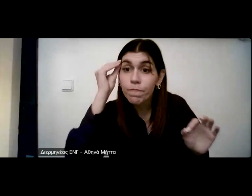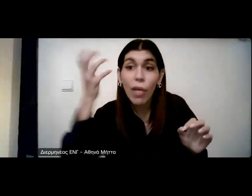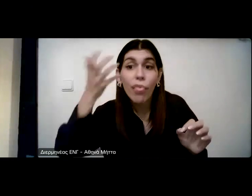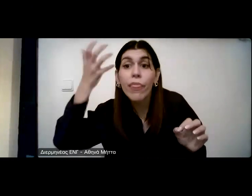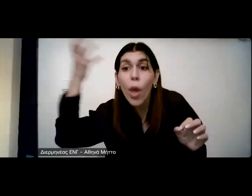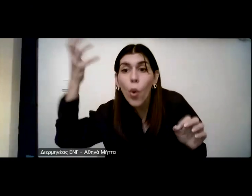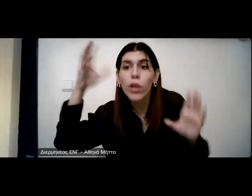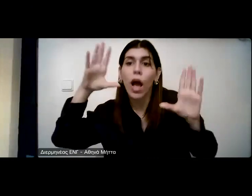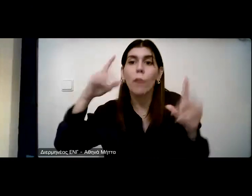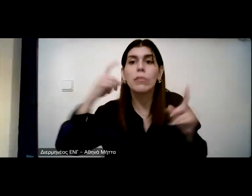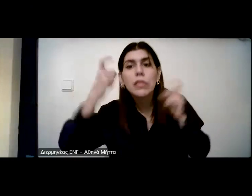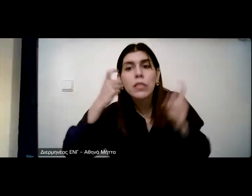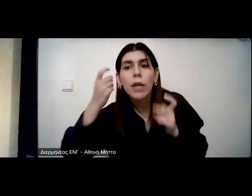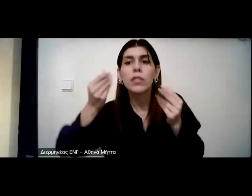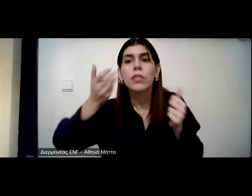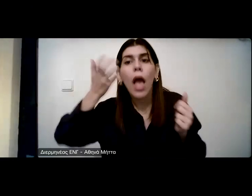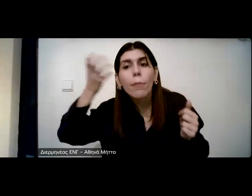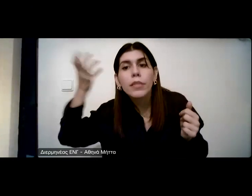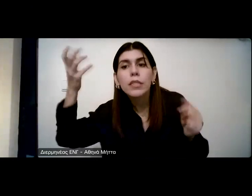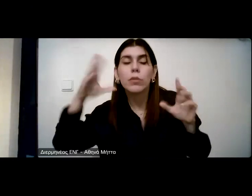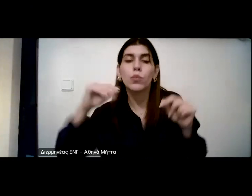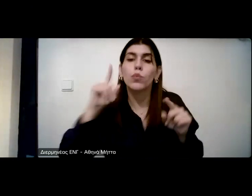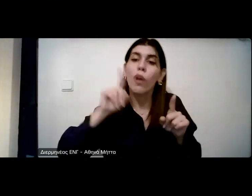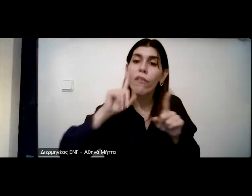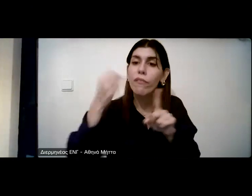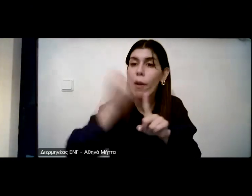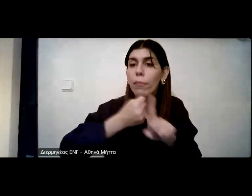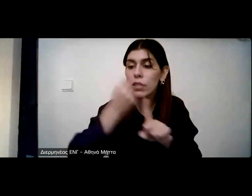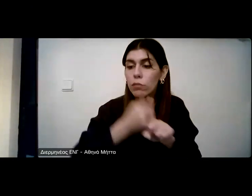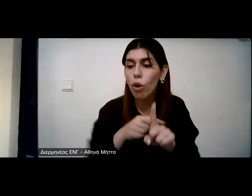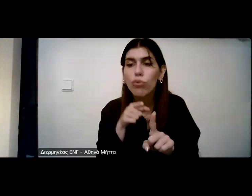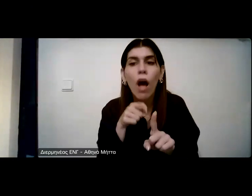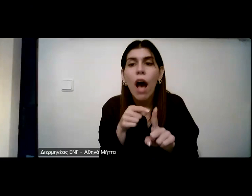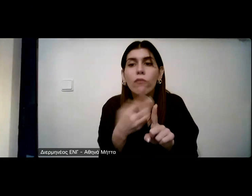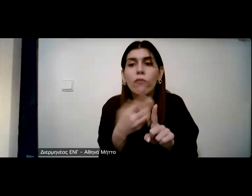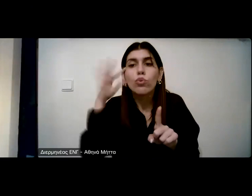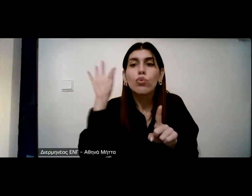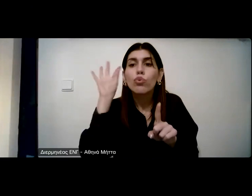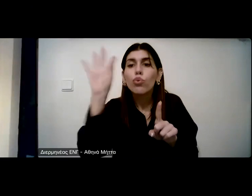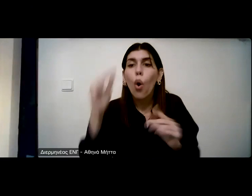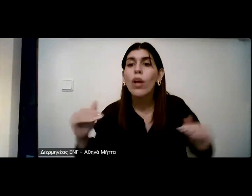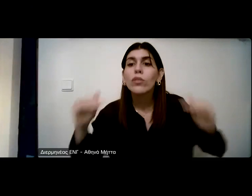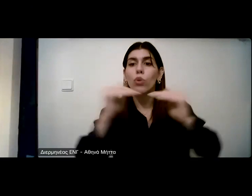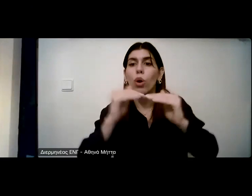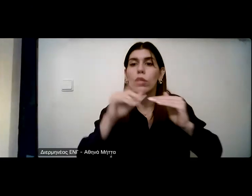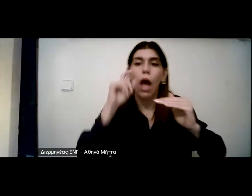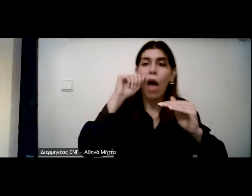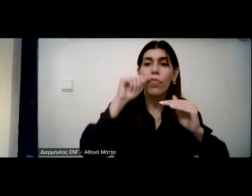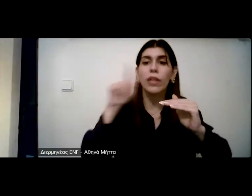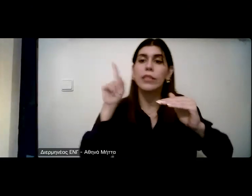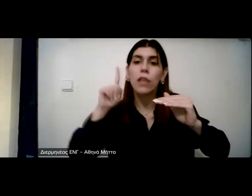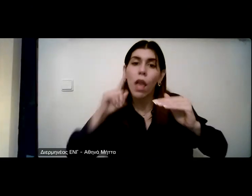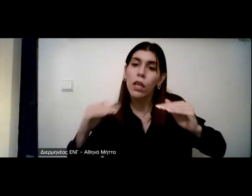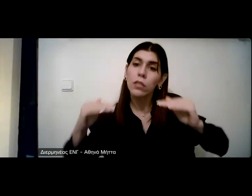φεμινιστική σκέψη και η επιστήμη είναι εγγενώς στρατευμένη στην ισότητα ανδρών και γυναικών και στην